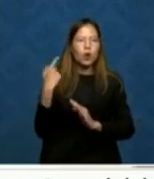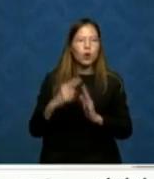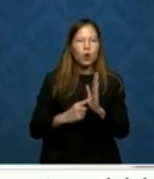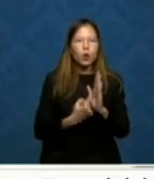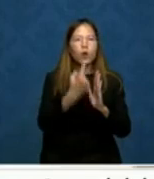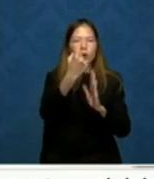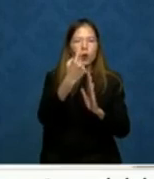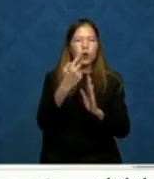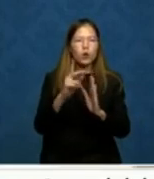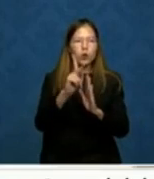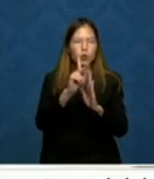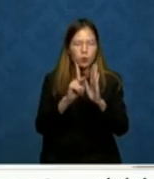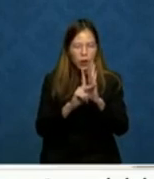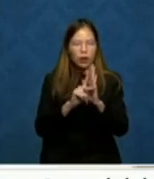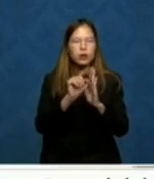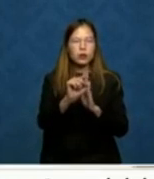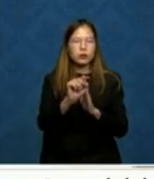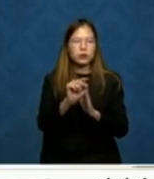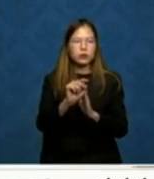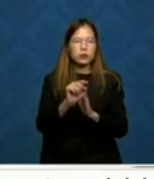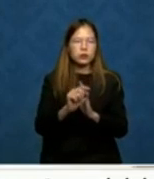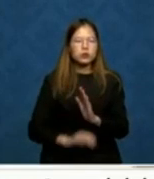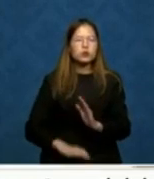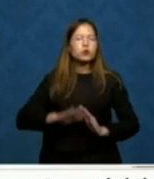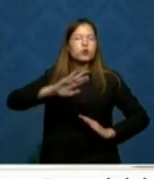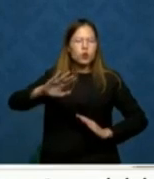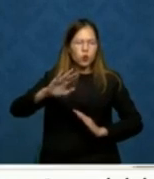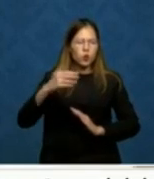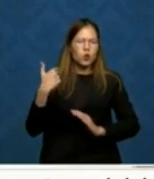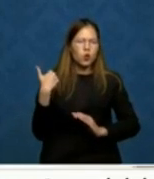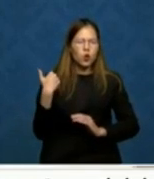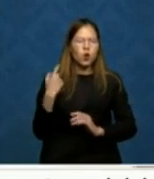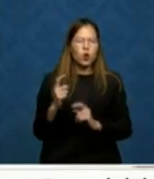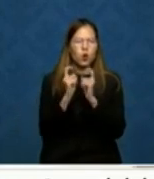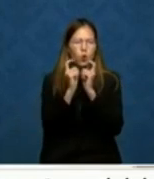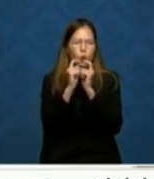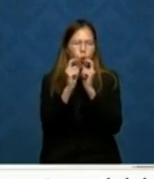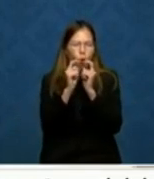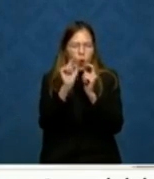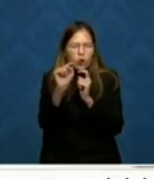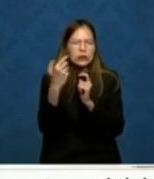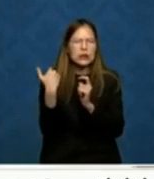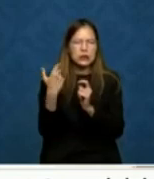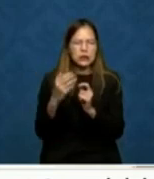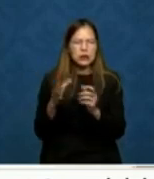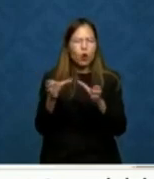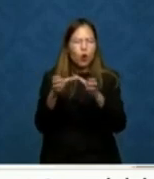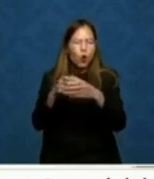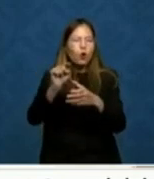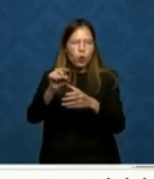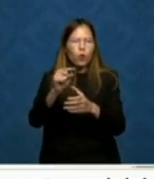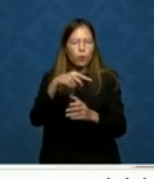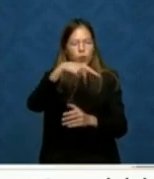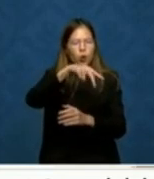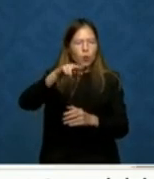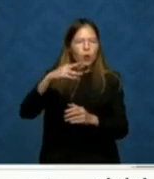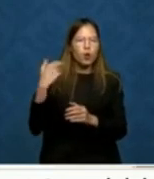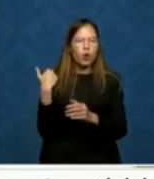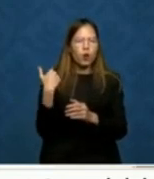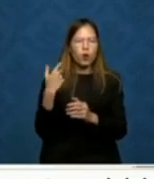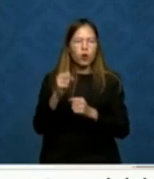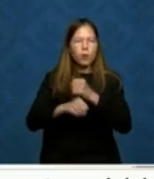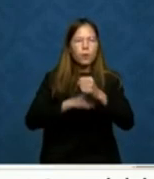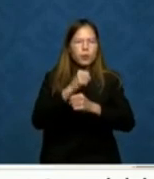ฎหมายอาญาฉบับที่พ.ศ.ของท่านอนุทินชาญวีรกุลและคณะและร่างพระราชบัญญัติแก้ไขเพิ่มเติมประมวลกฎหมายอาญาฉบับที่